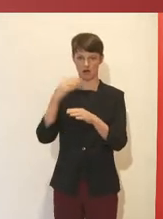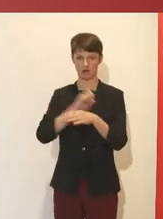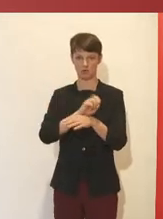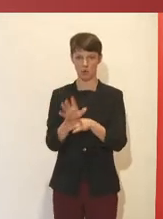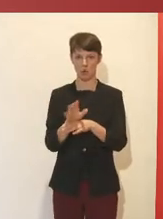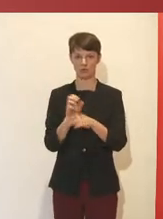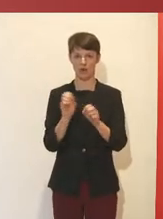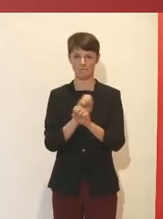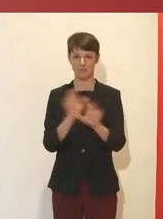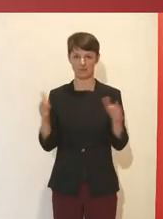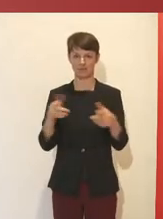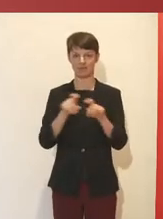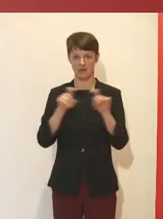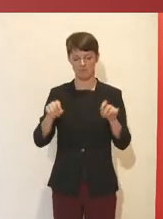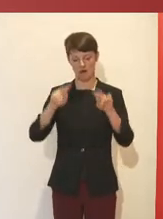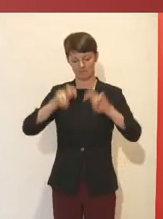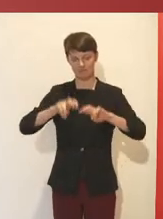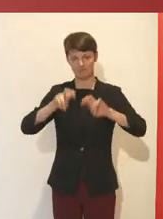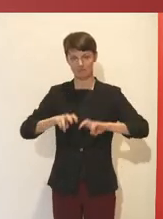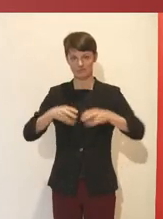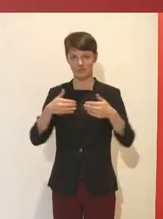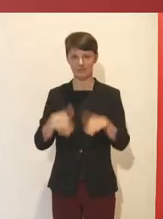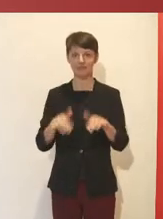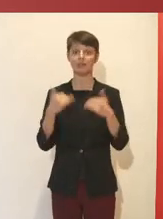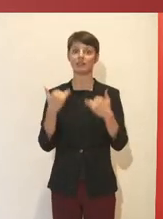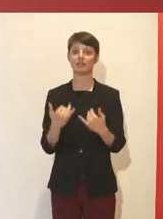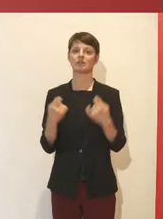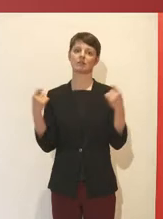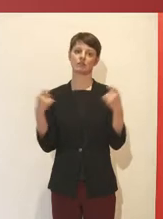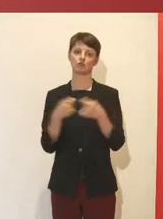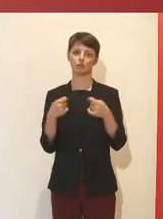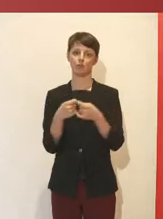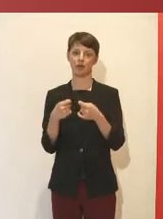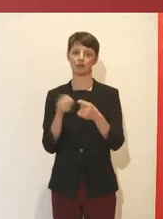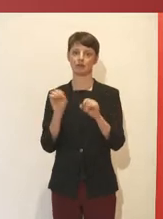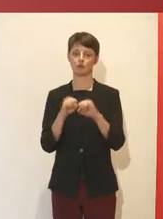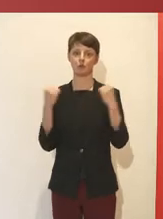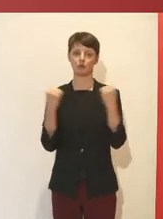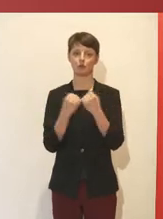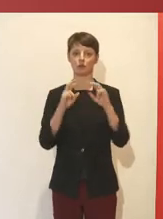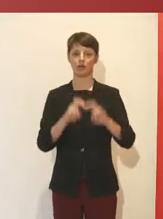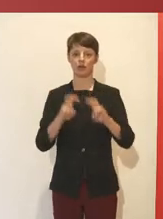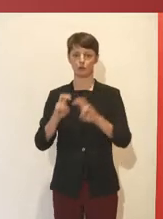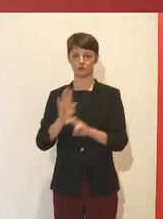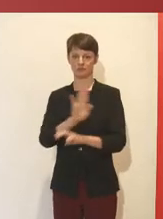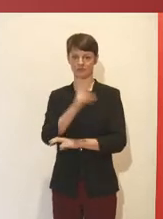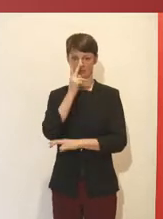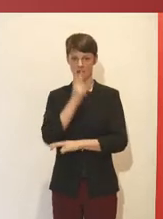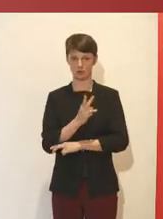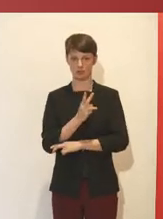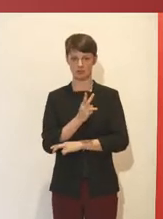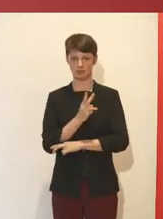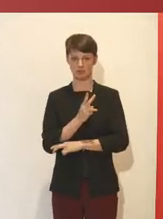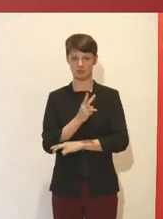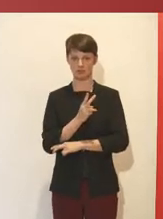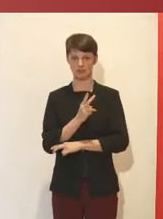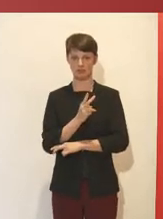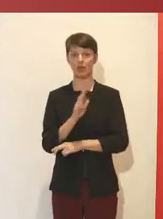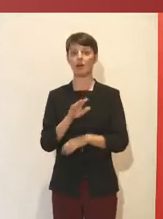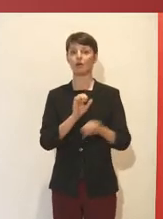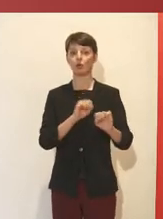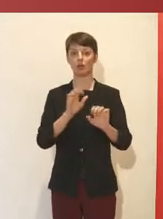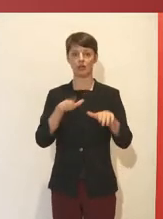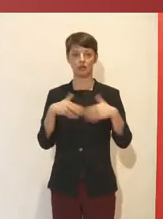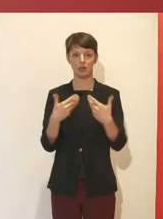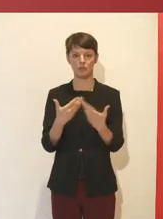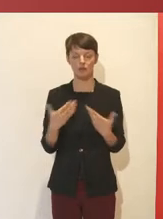pandemie mit diesen themen beschäftigt und wir sind sehr gespannt wie sie die situation analysieren was es für möglichkeiten gibt und